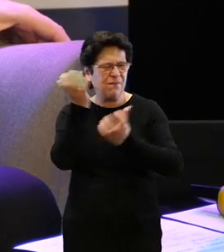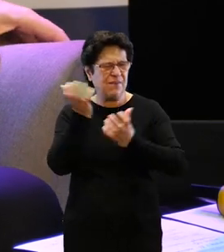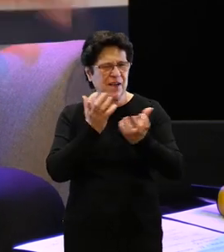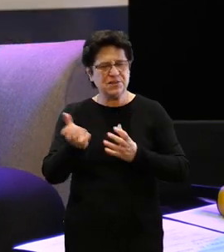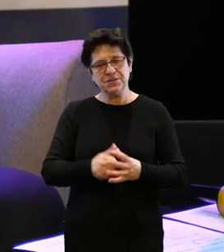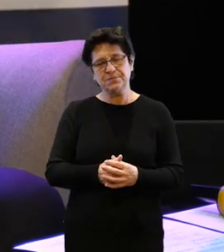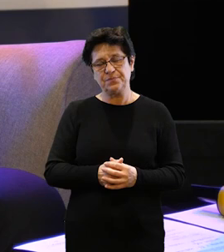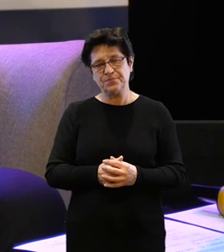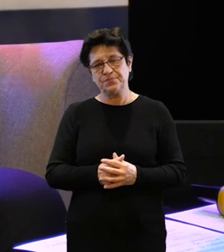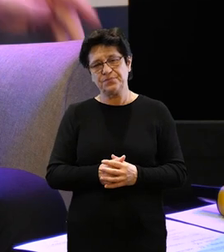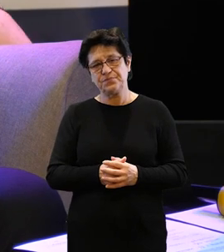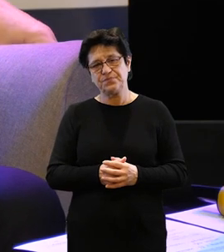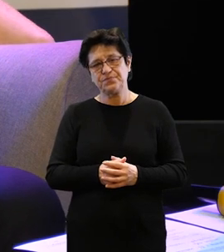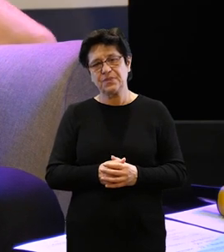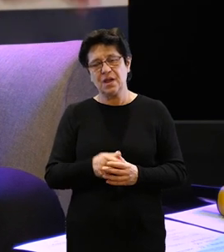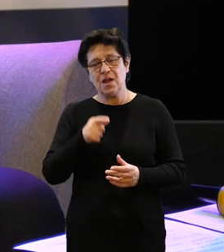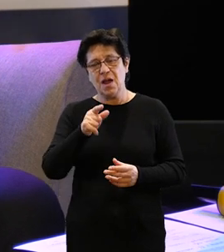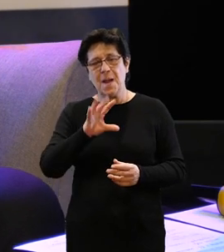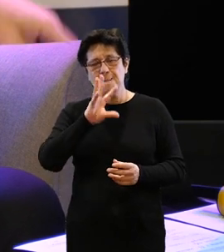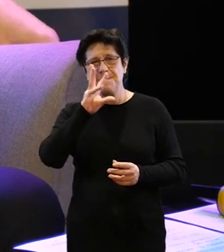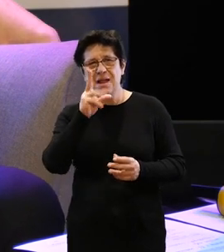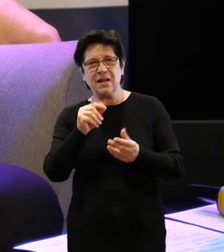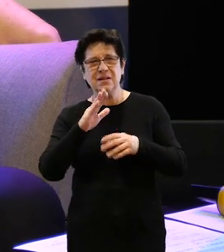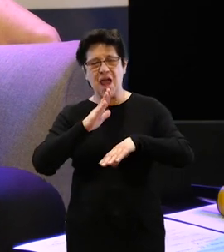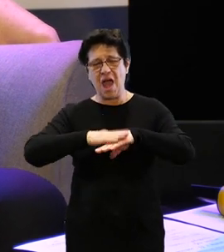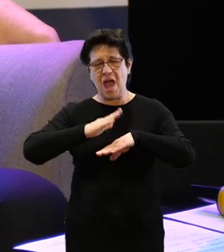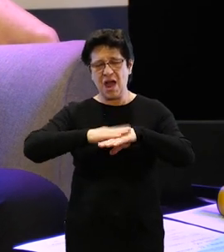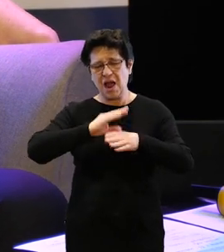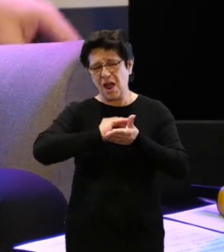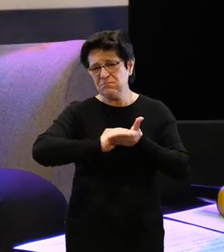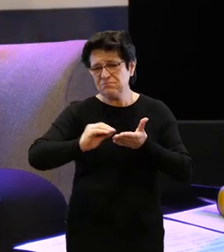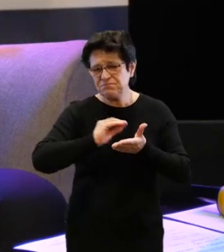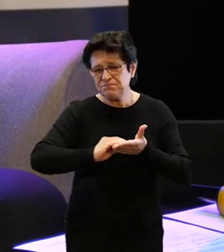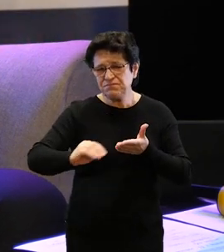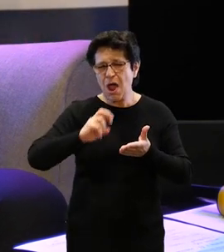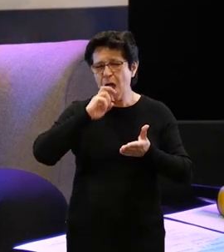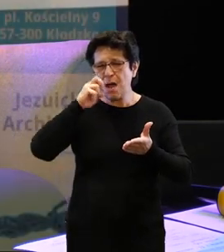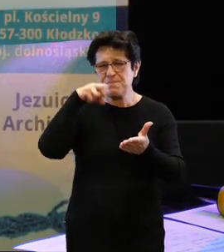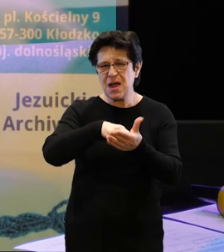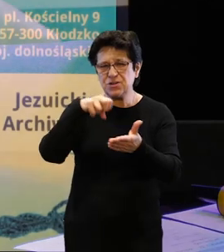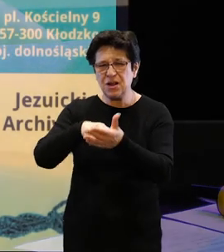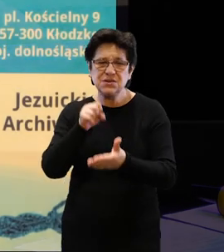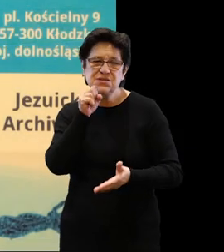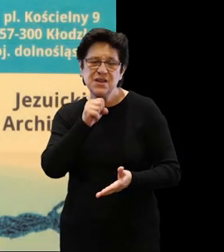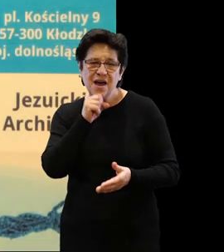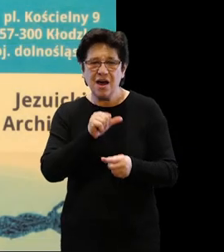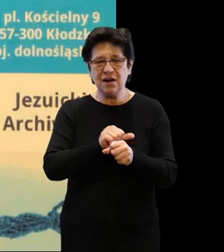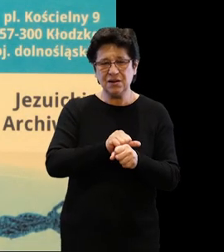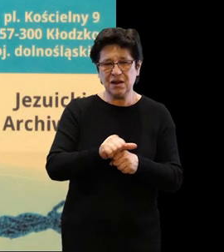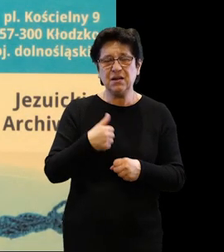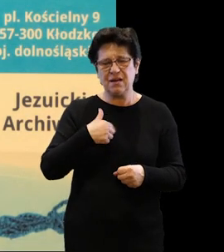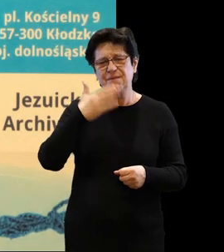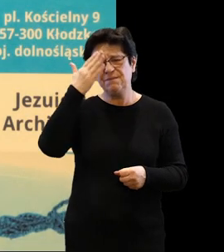akurat mamy no wiadomo piękne stare rękopisy piękne stare pieczęcie ja już wiem że na